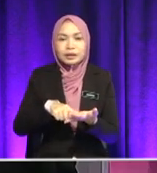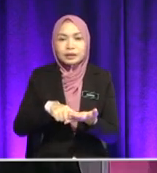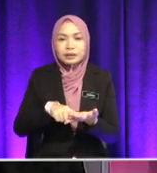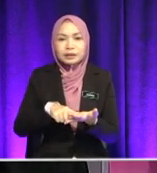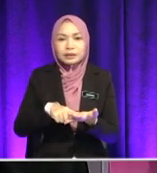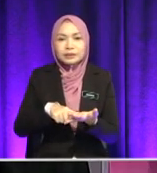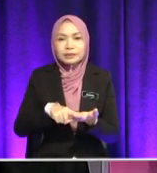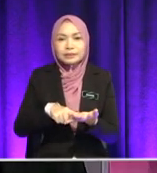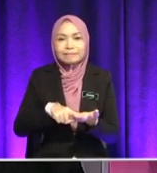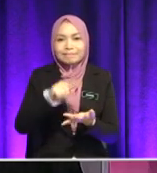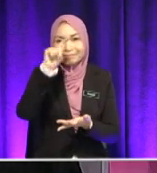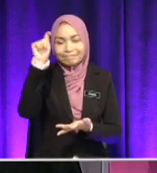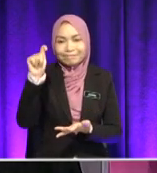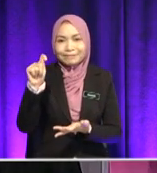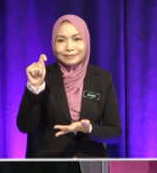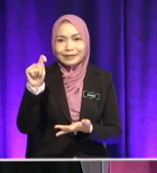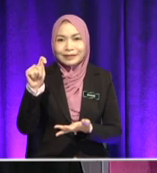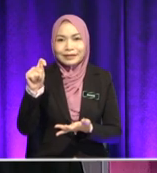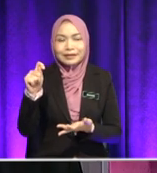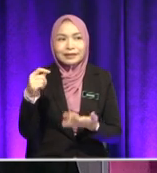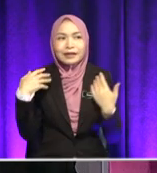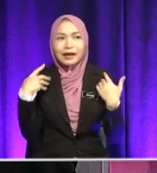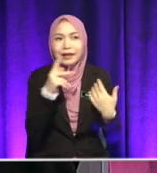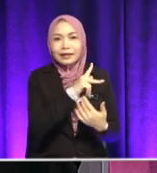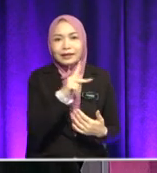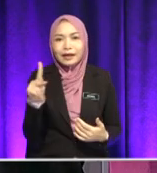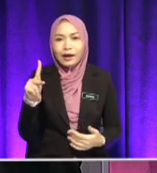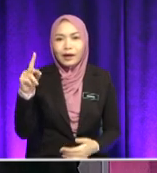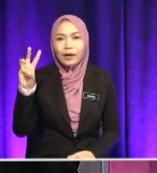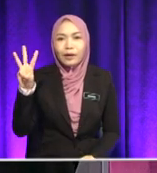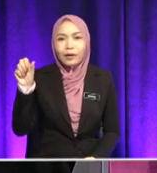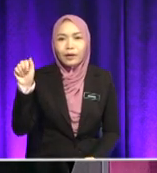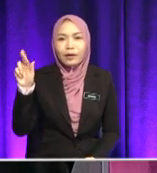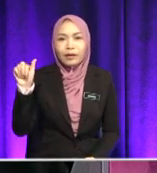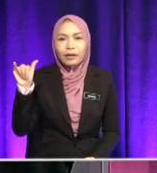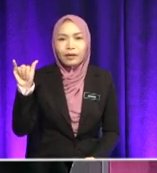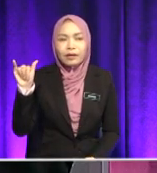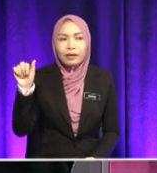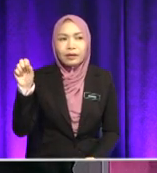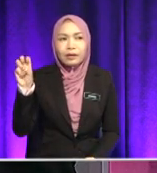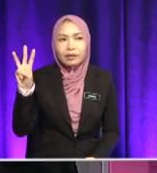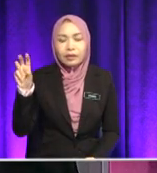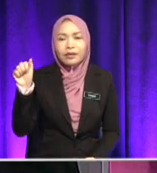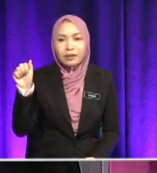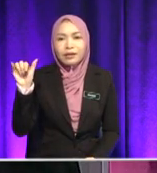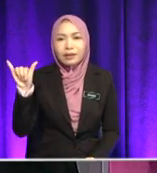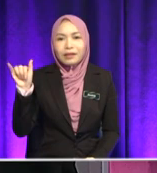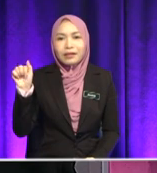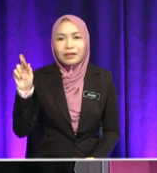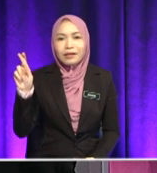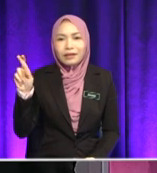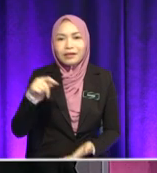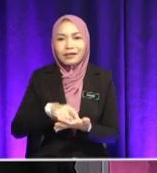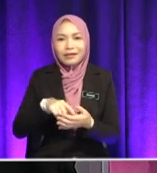cukup oke tapi berapa cari dulu yang ketiga panjang tadi adalah 60 Mito